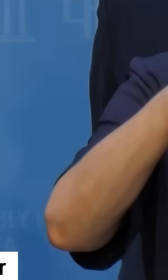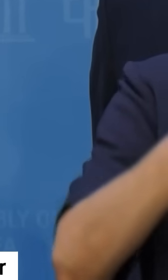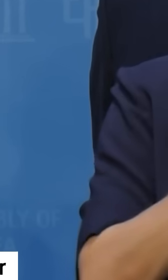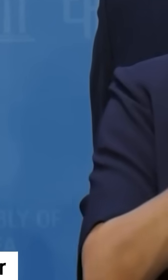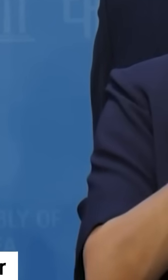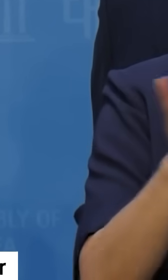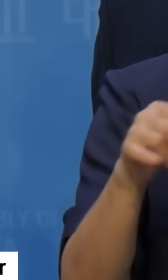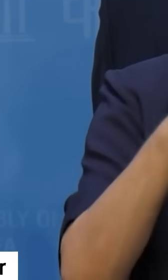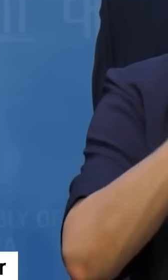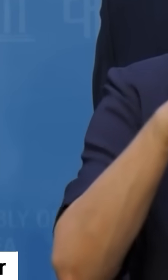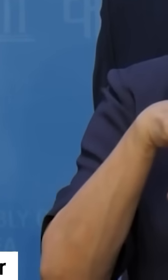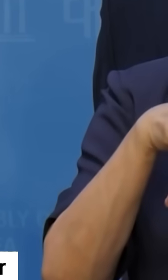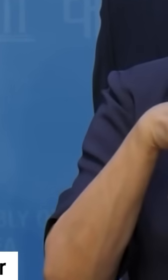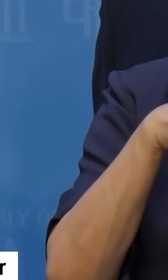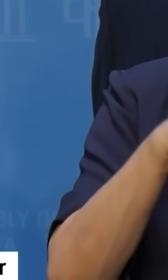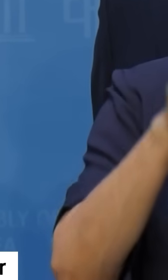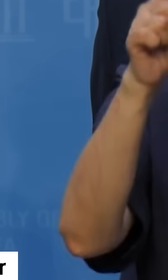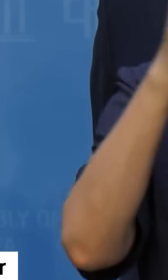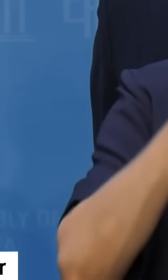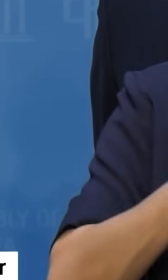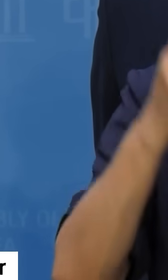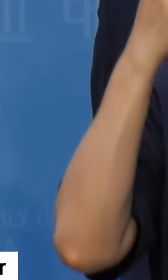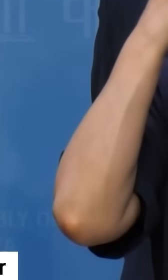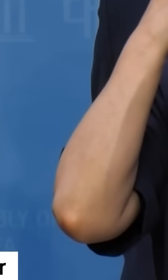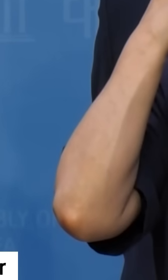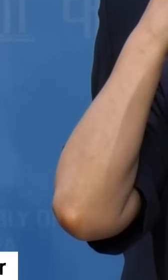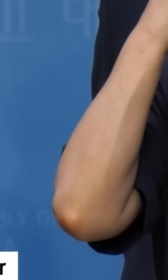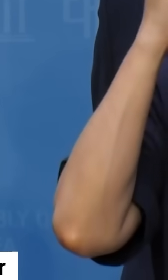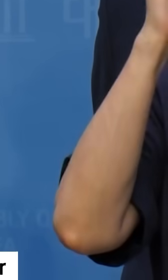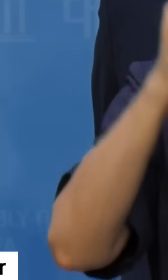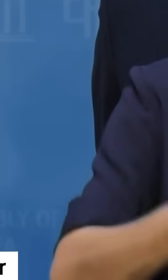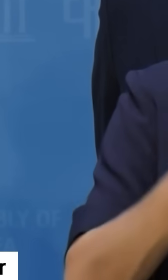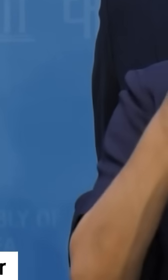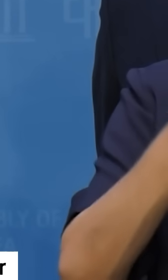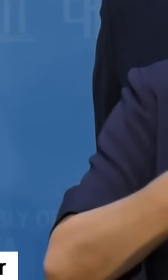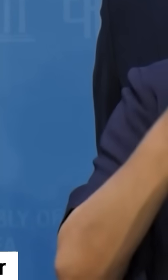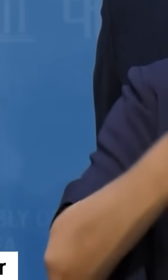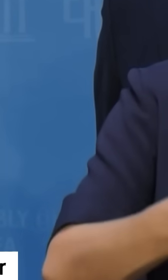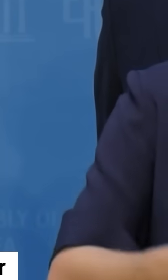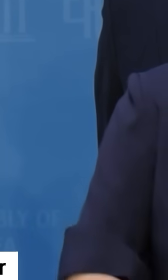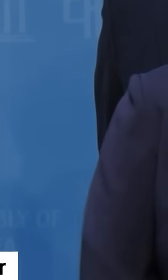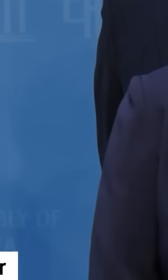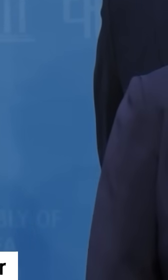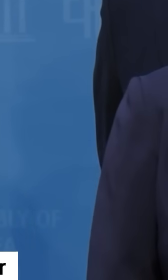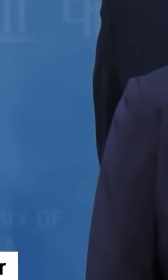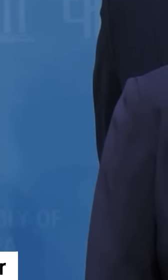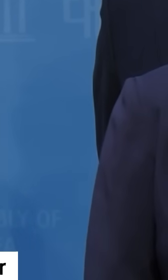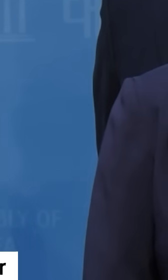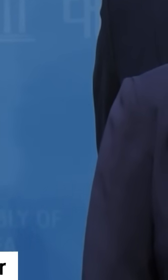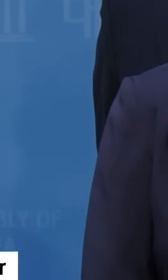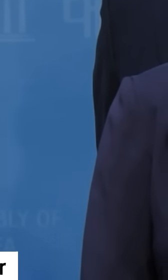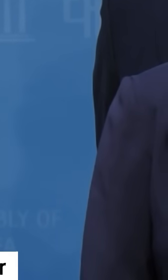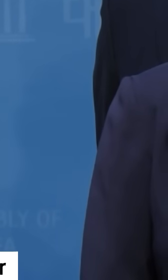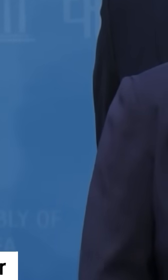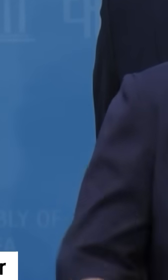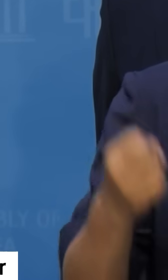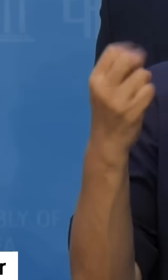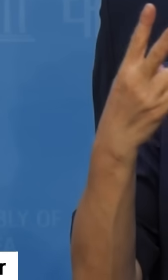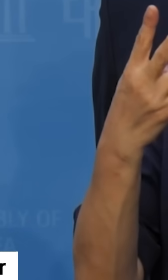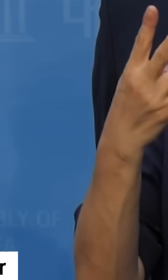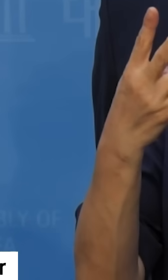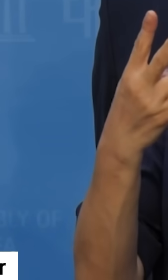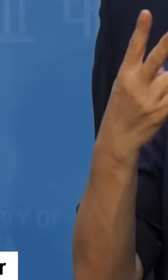상인의 입장에서 한 번 더 생각하고 행동해 주시길 바랍니다. 이뿐만이